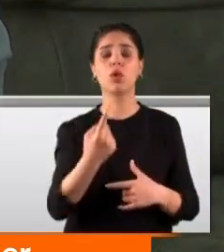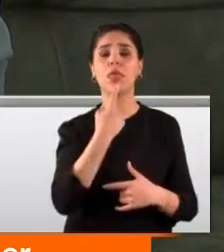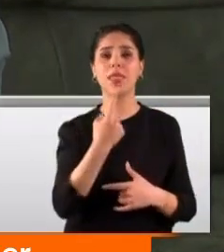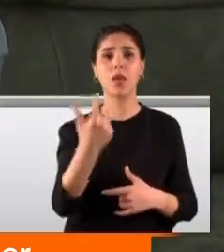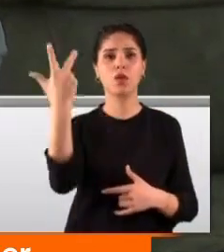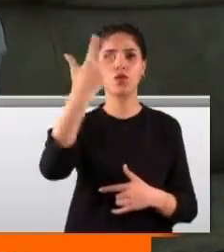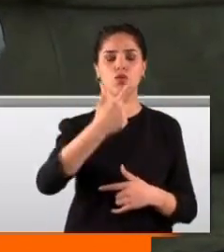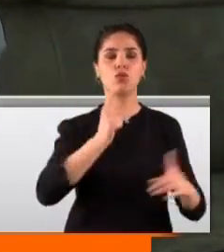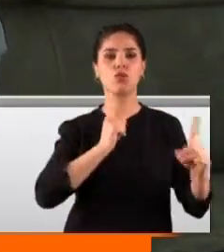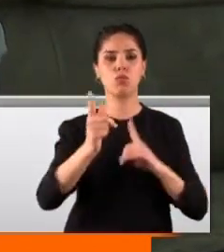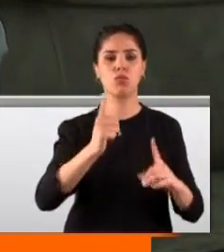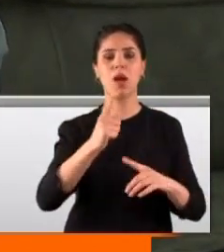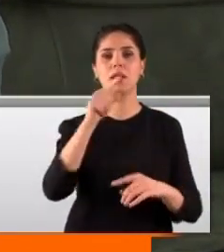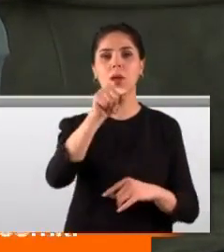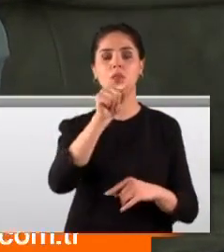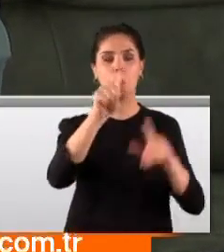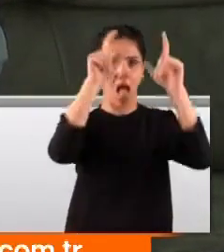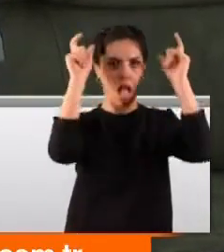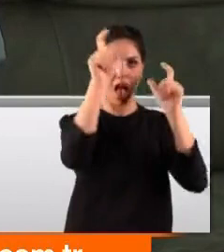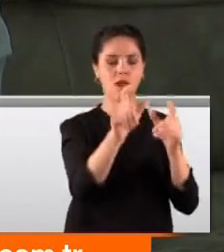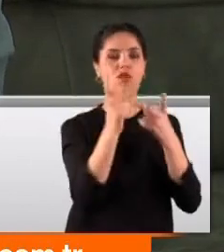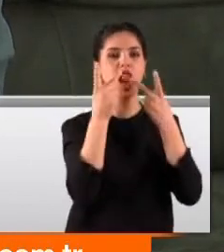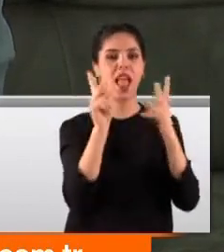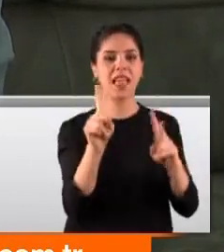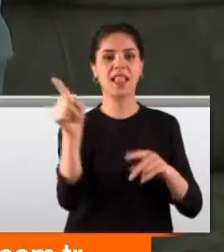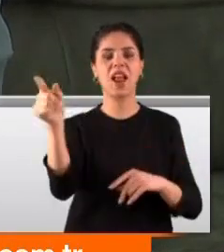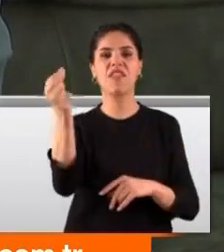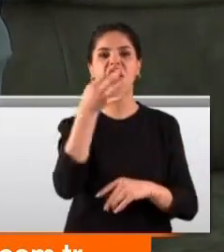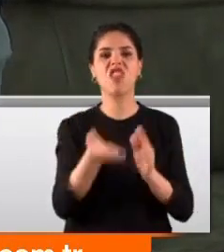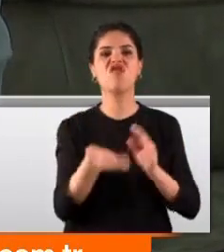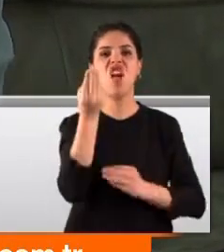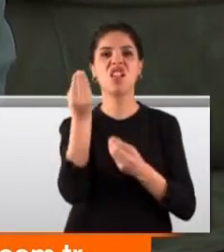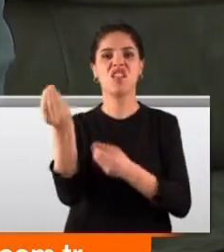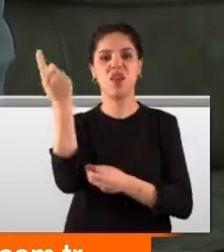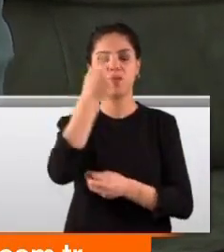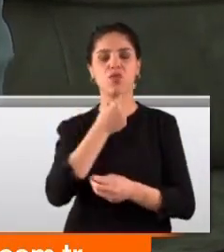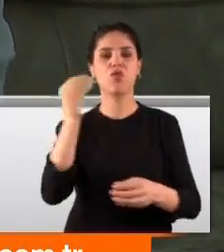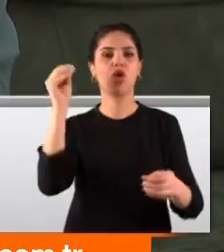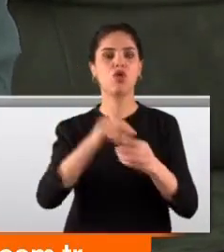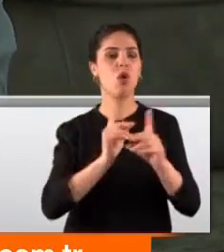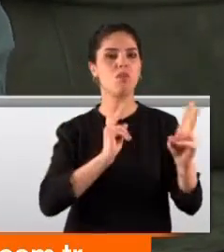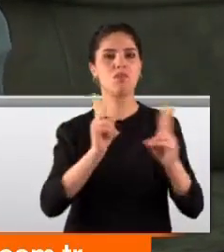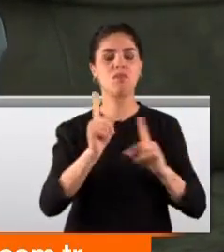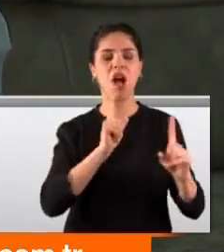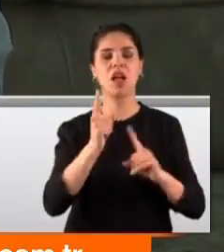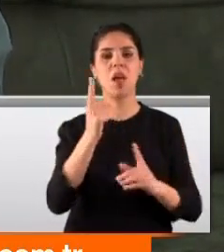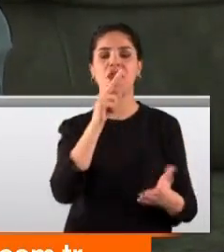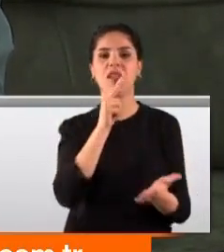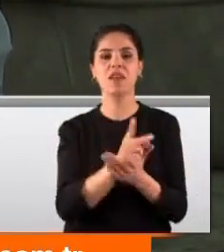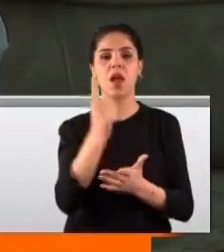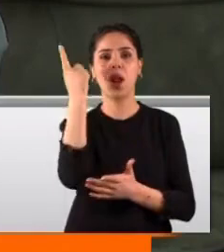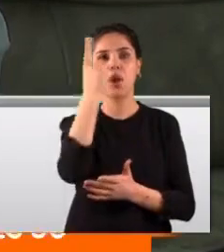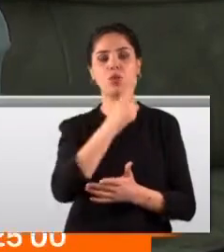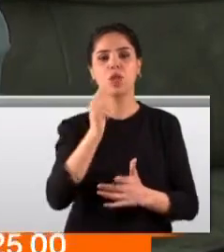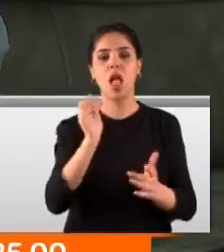hemşire Ali Emir'e fazla doz verildiğini itiraf etti. Son duruşmadaysa verilen kararla birlikte Ali'nin yüreğine az